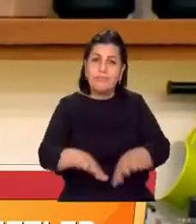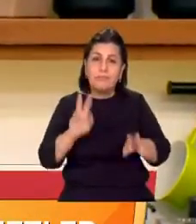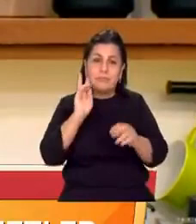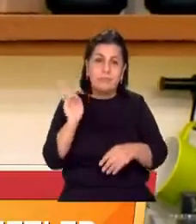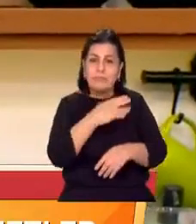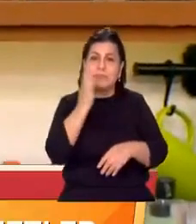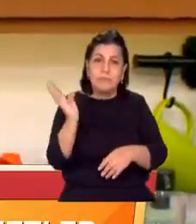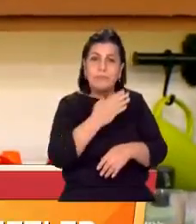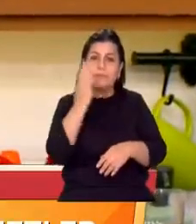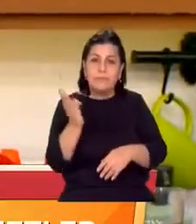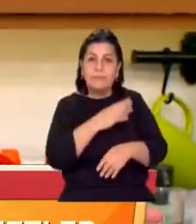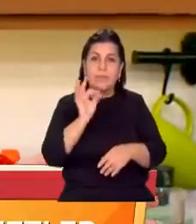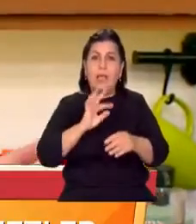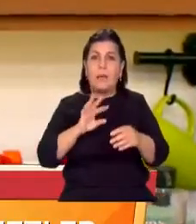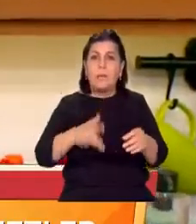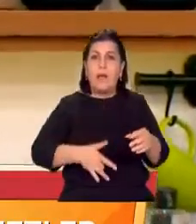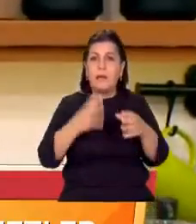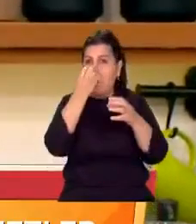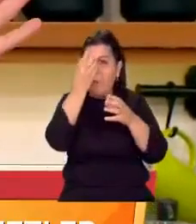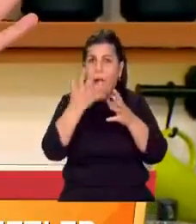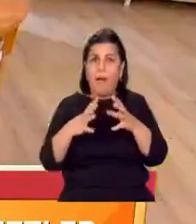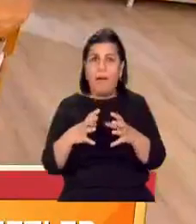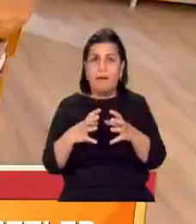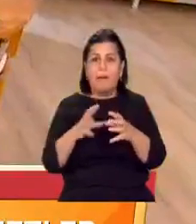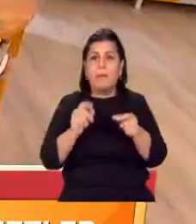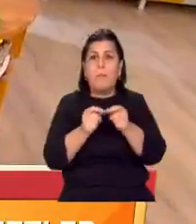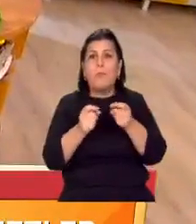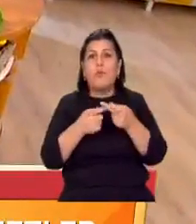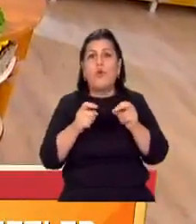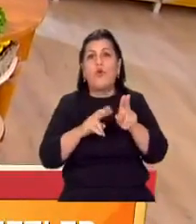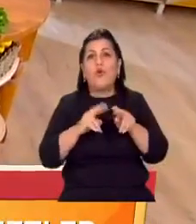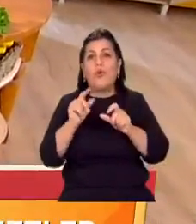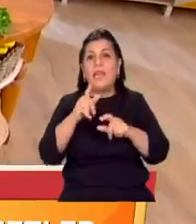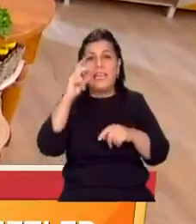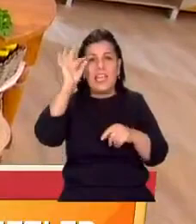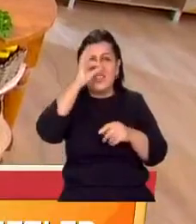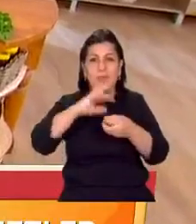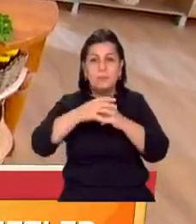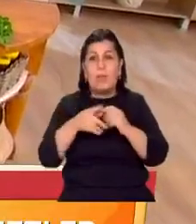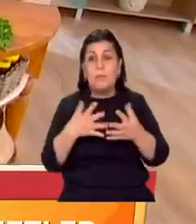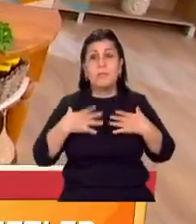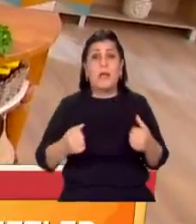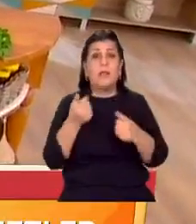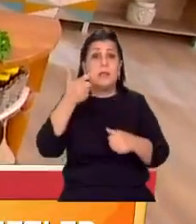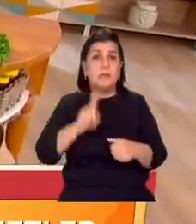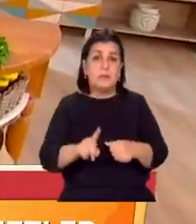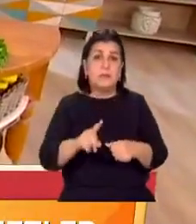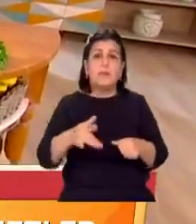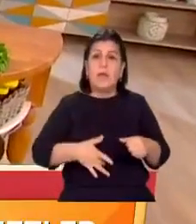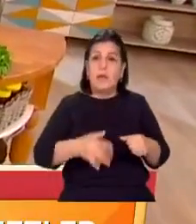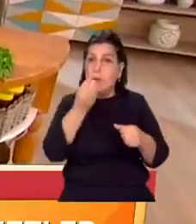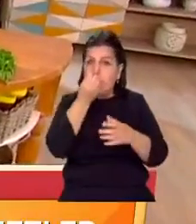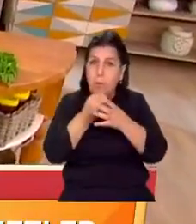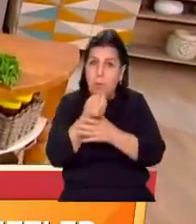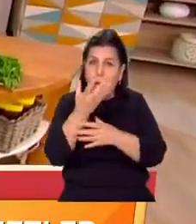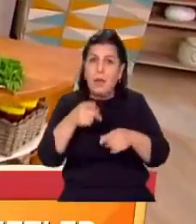yani böyle herkesin önünde bir karnabahar ve şey brokoli çok sağlıklı ama yani şu an bugün bakıldığı zaman bir karnabahardan Ya